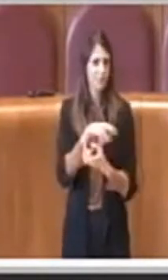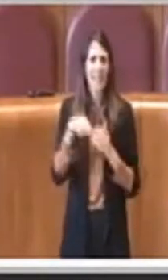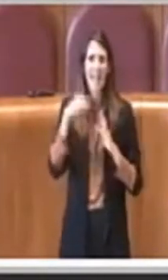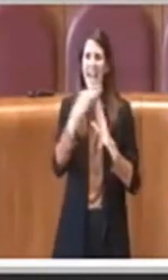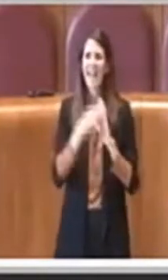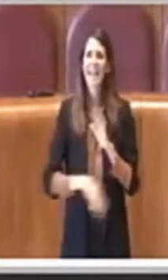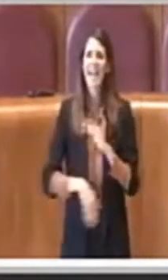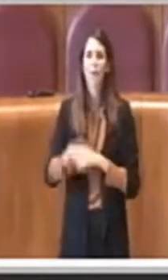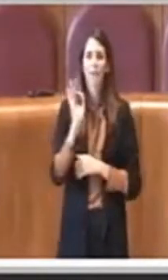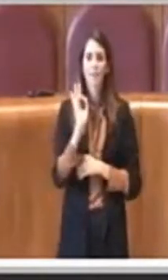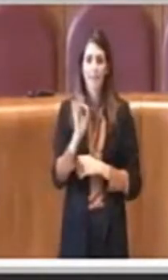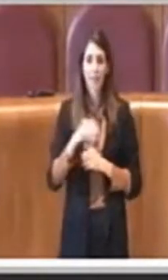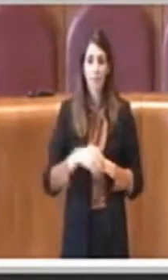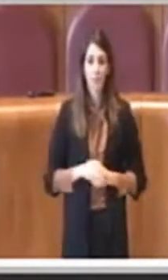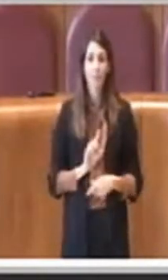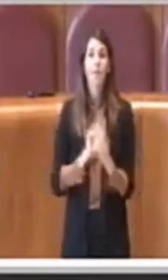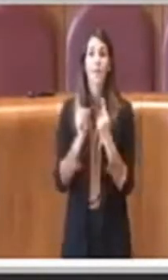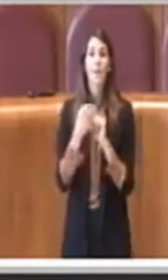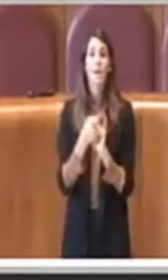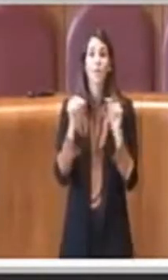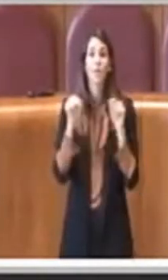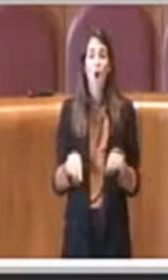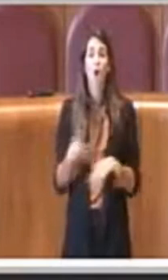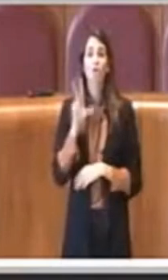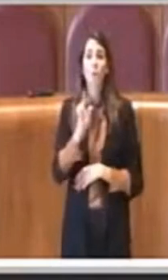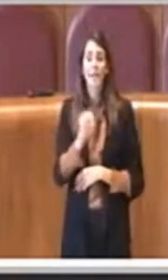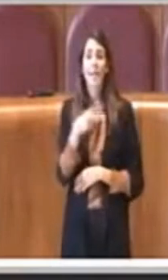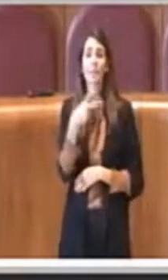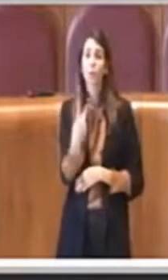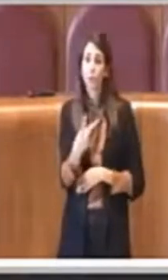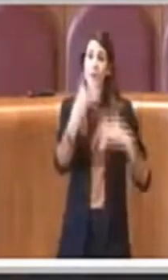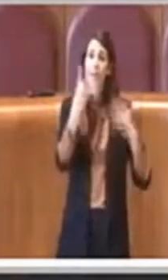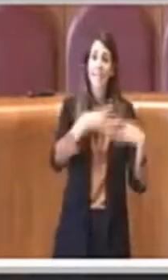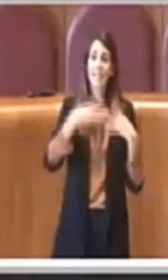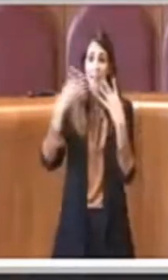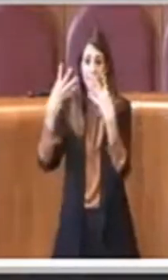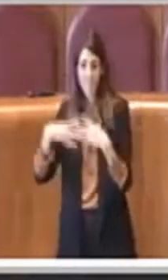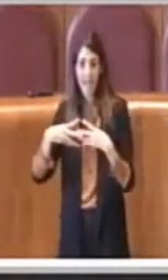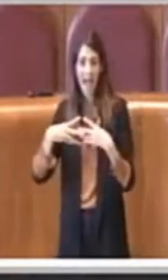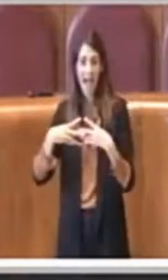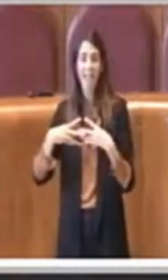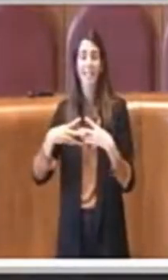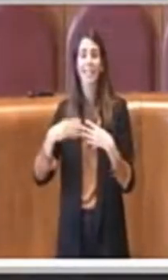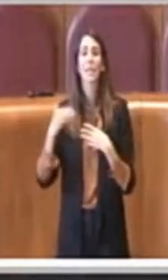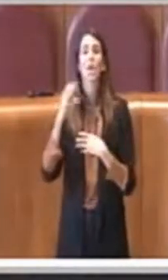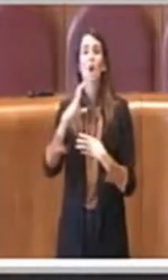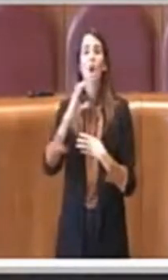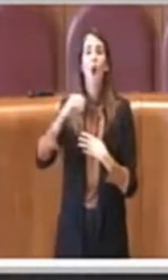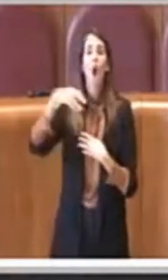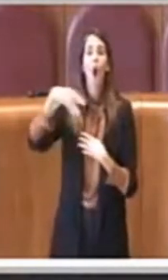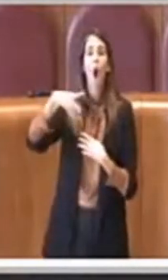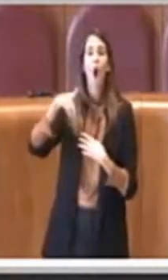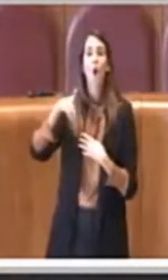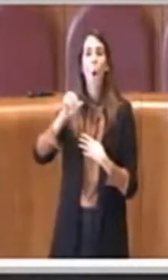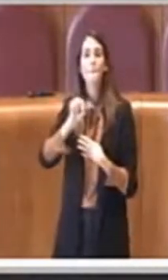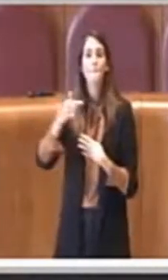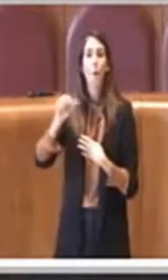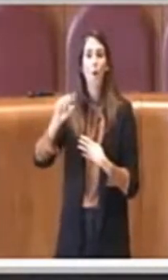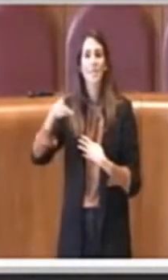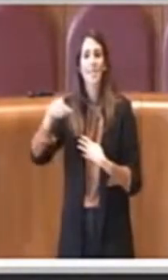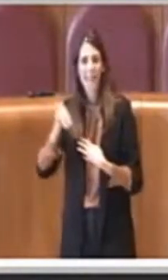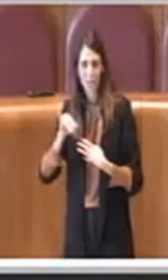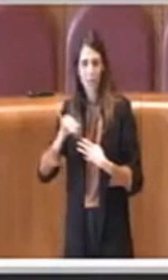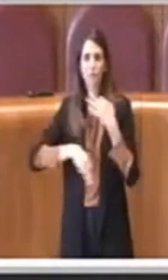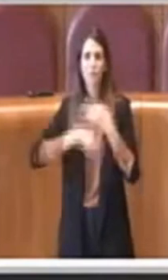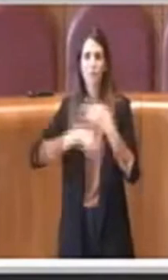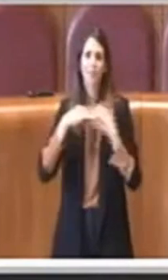totale. Oggi parliamo di due impianti di compostaggio in via chiaramente di definizione, perciò tutto incardinato all'interno della